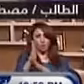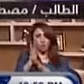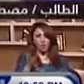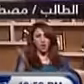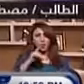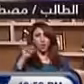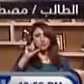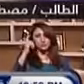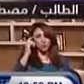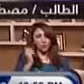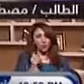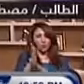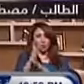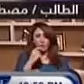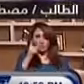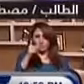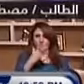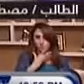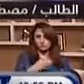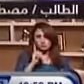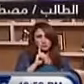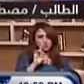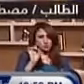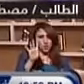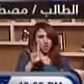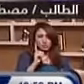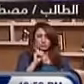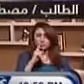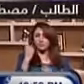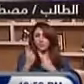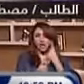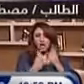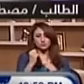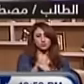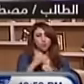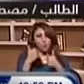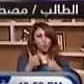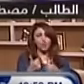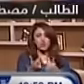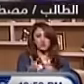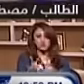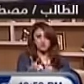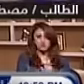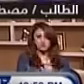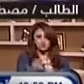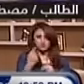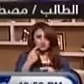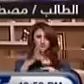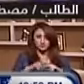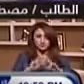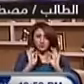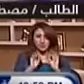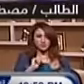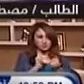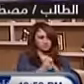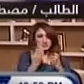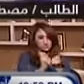حاطينه، ومش عشان لما دكتور محمد مرسي خلص مدته ويمشي نروح جايبين نغير كل الستاف ده.